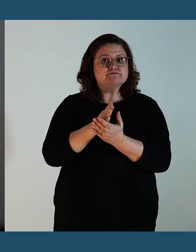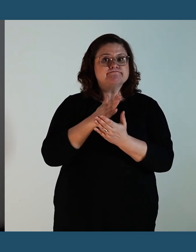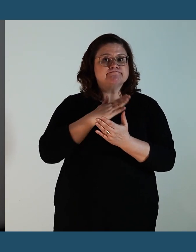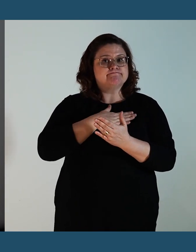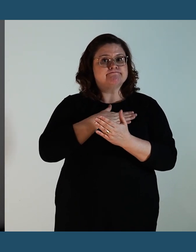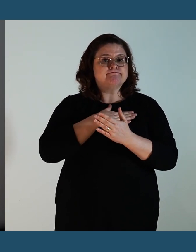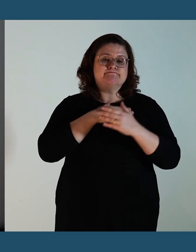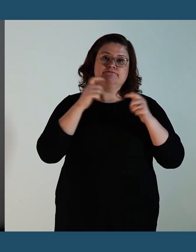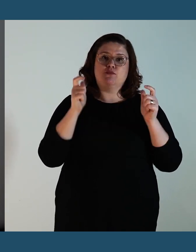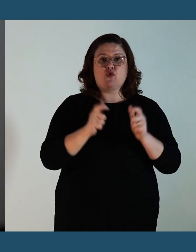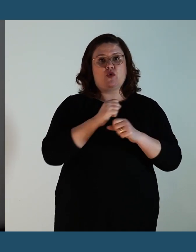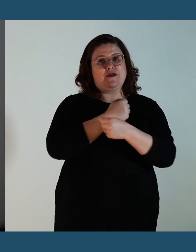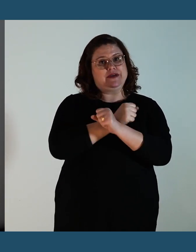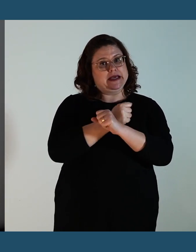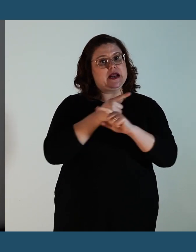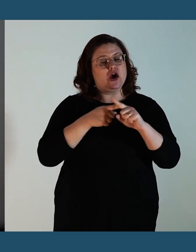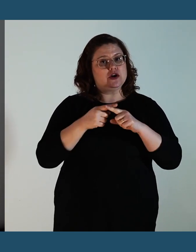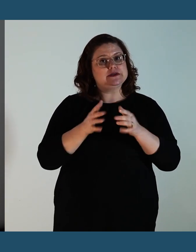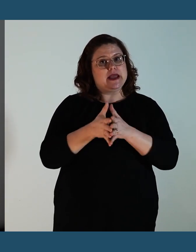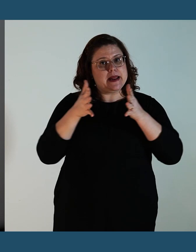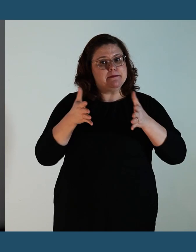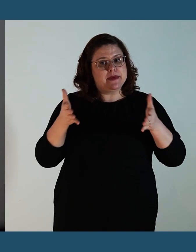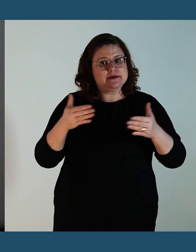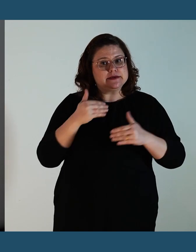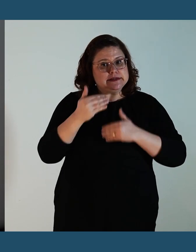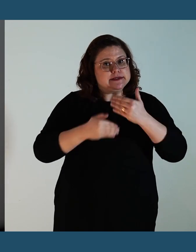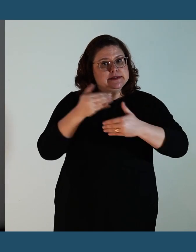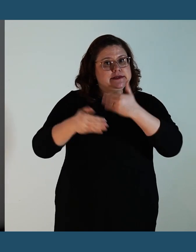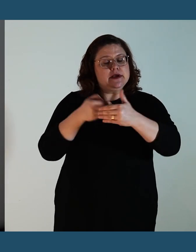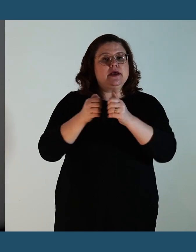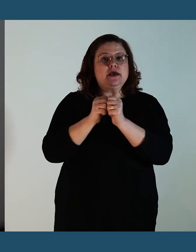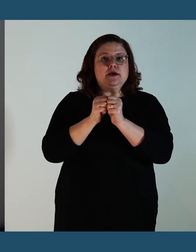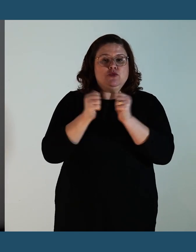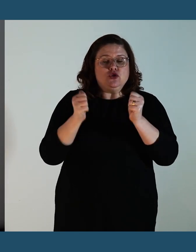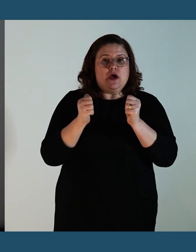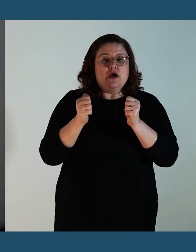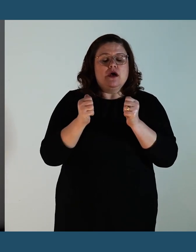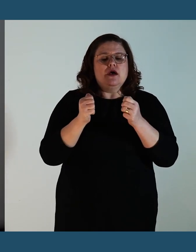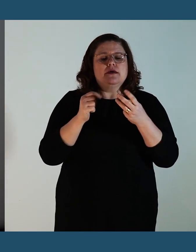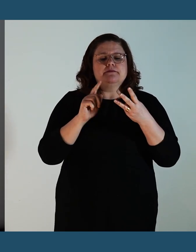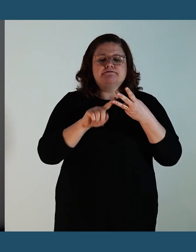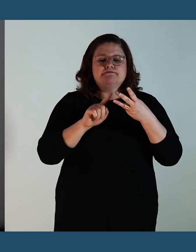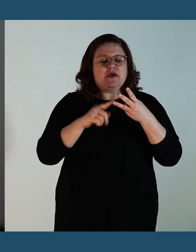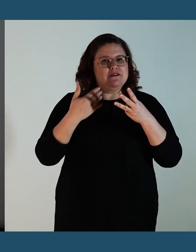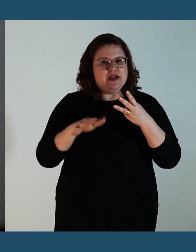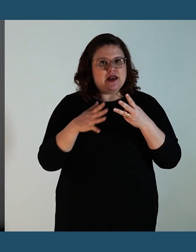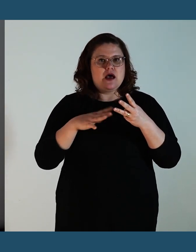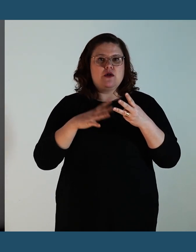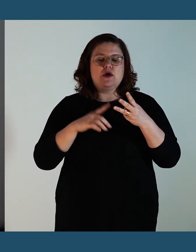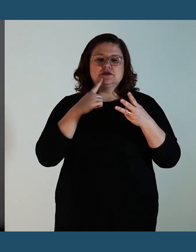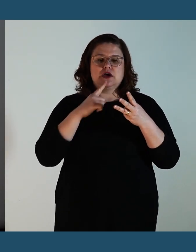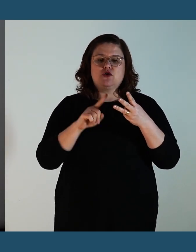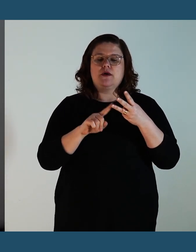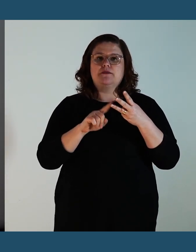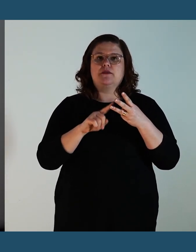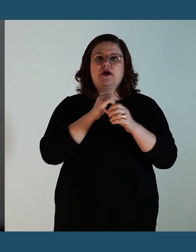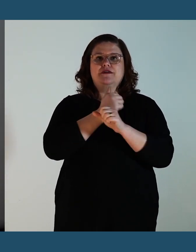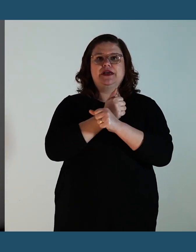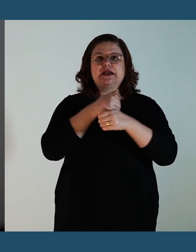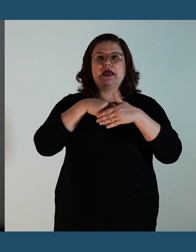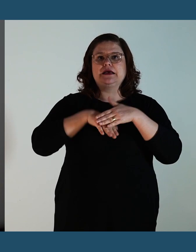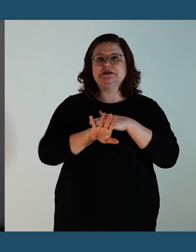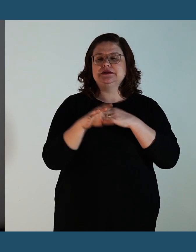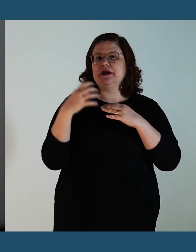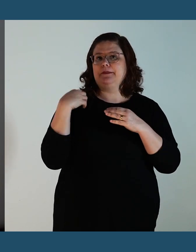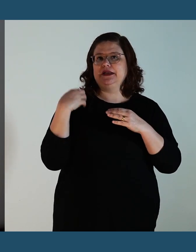Vihreät mielellään edistänyt paljon enemmän kuin mihin tämä hallitus pystyi. Mutta nostan kuitenkin esille vihreän